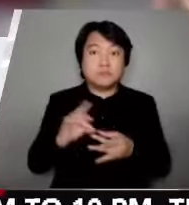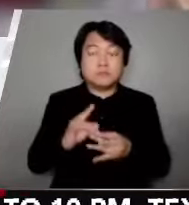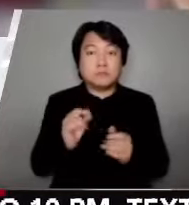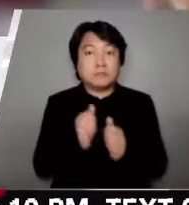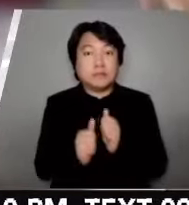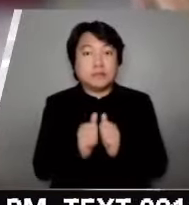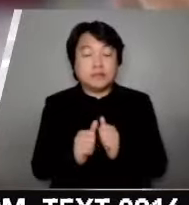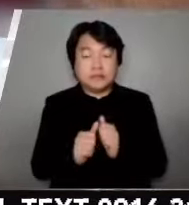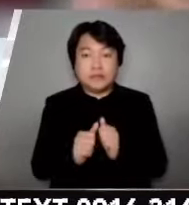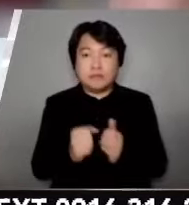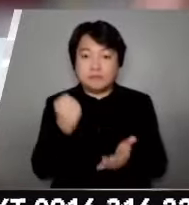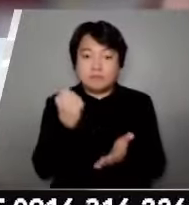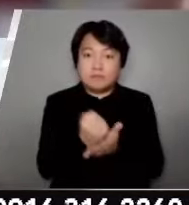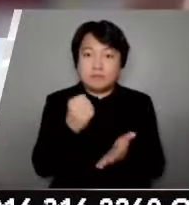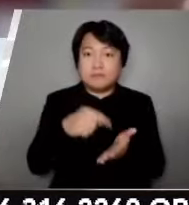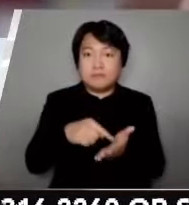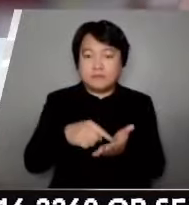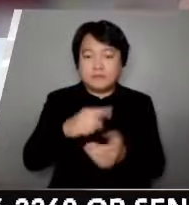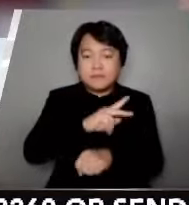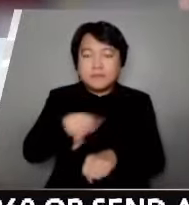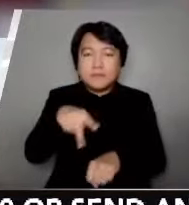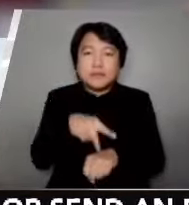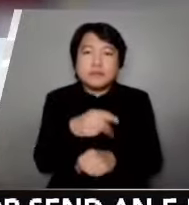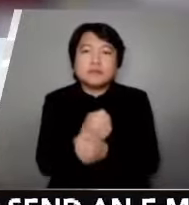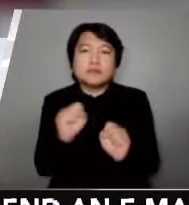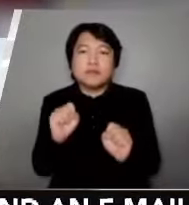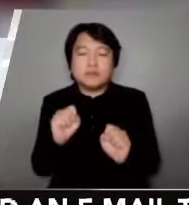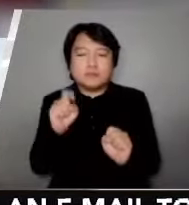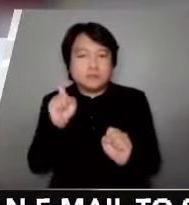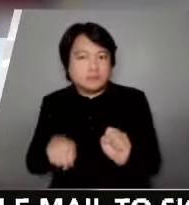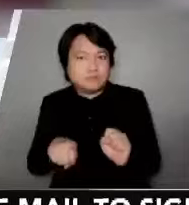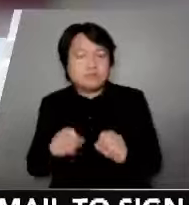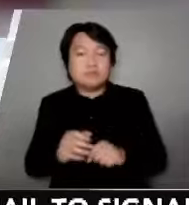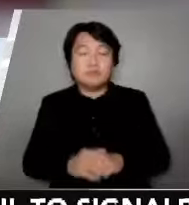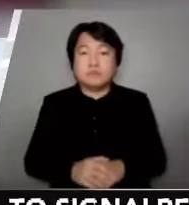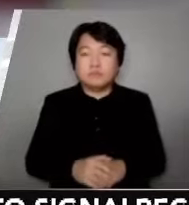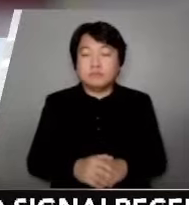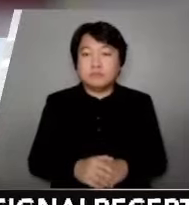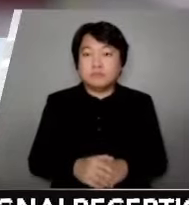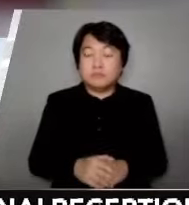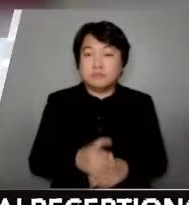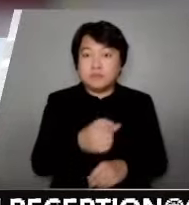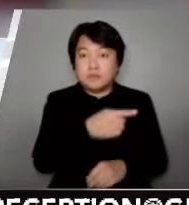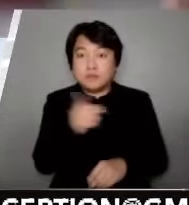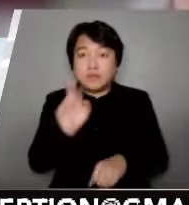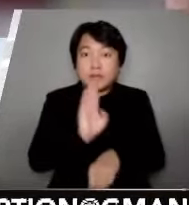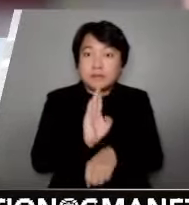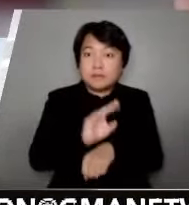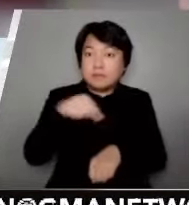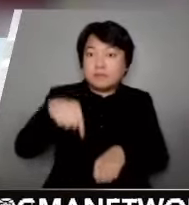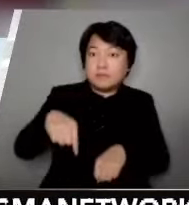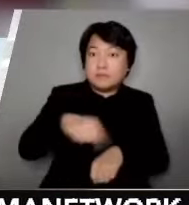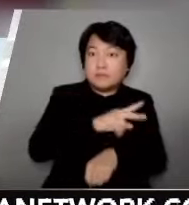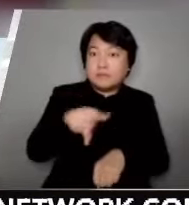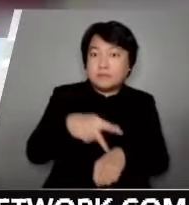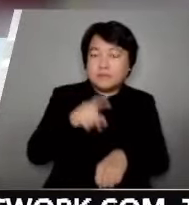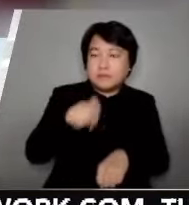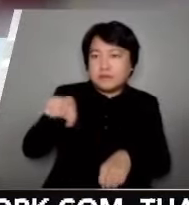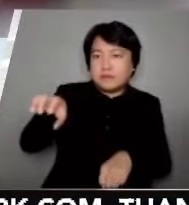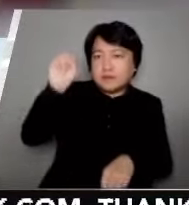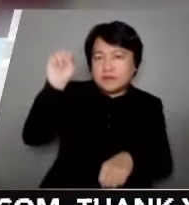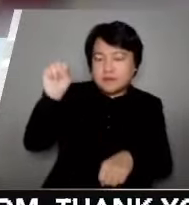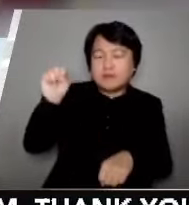mark ay Philippine safety Mark Kung ikaw ay local manufacturer gumagawa dito sa atin kailangan kang kumuha ng permiso o